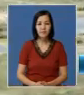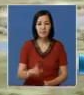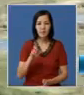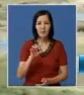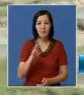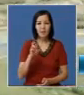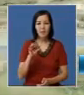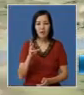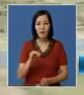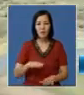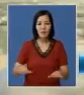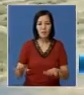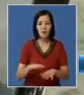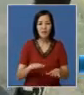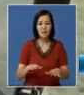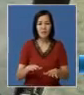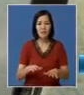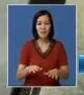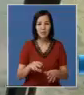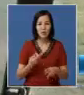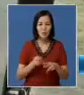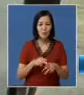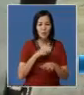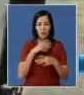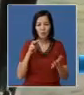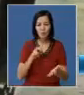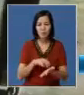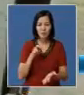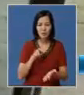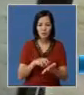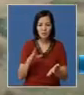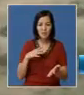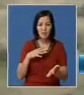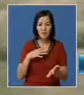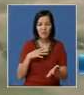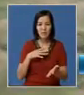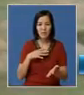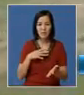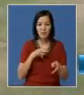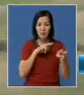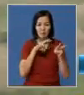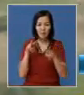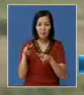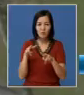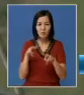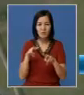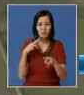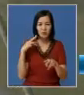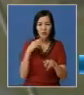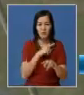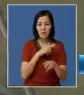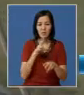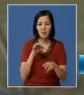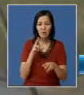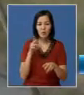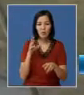Балқаш аймағын биылда қара бұлттай қаптаған азиялық шегіртке жайлады. Аймақтық инспекция барлау кезінде зиянкестің Көктал